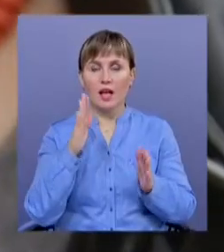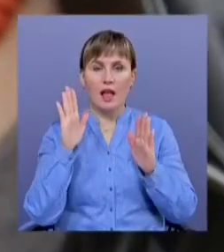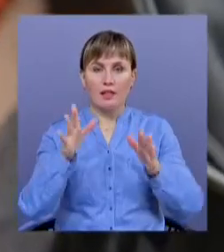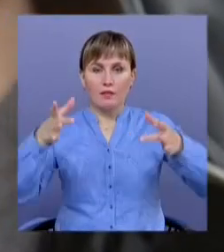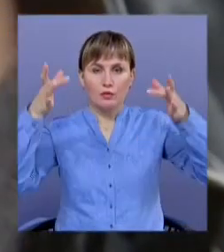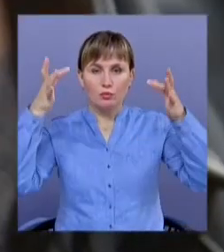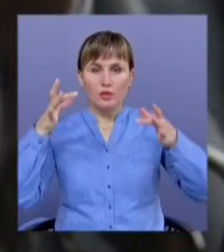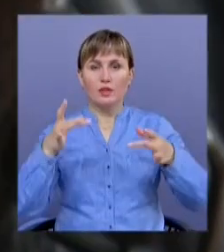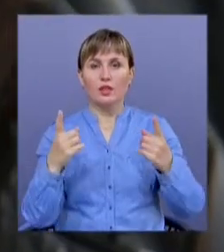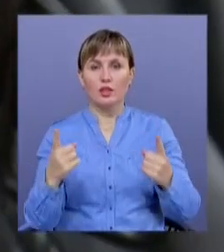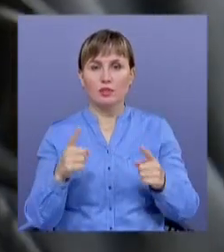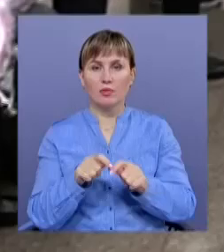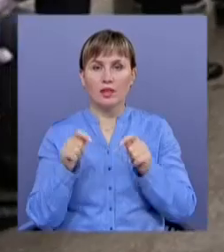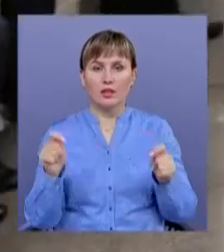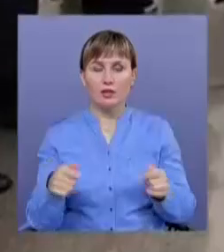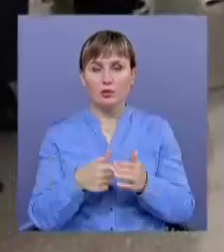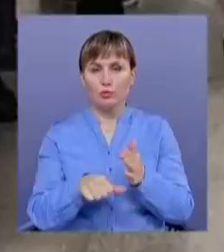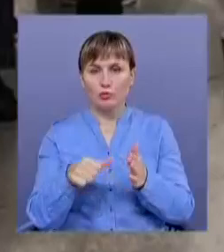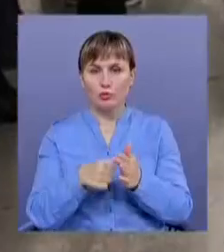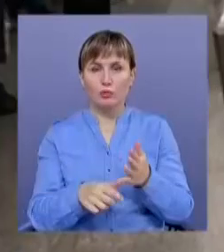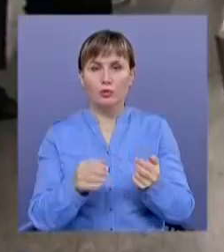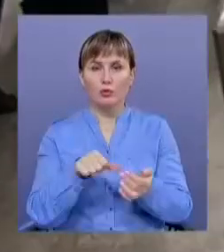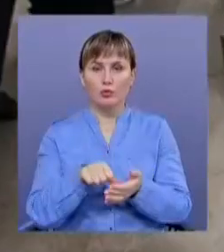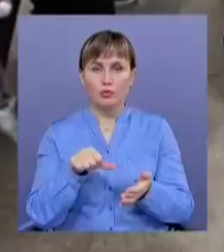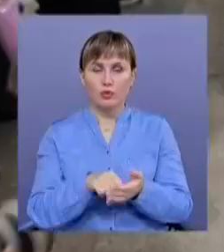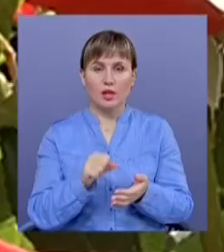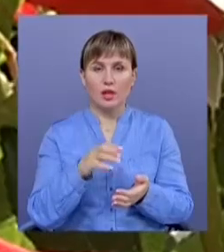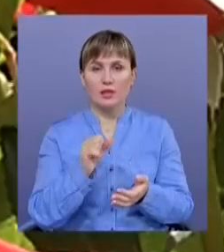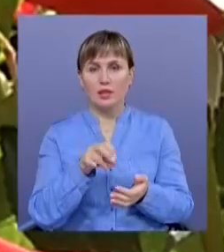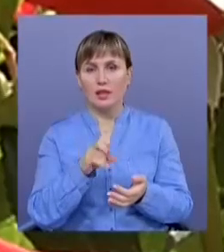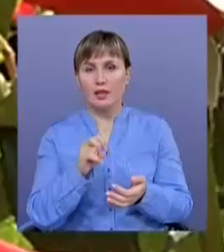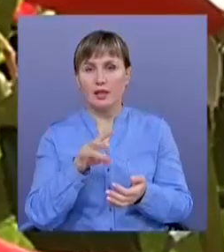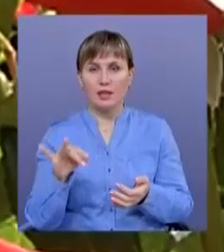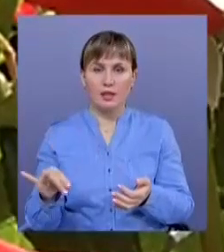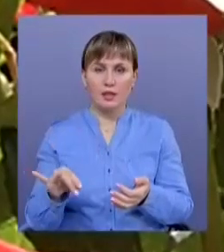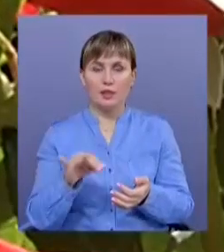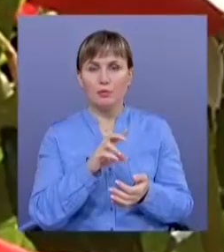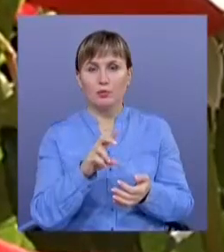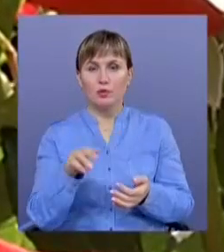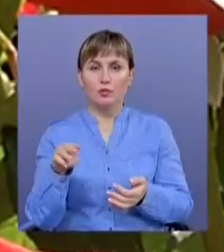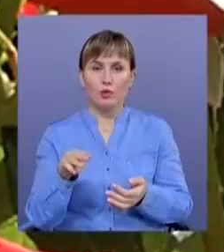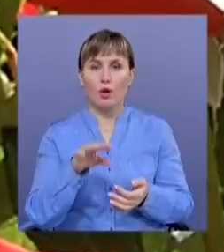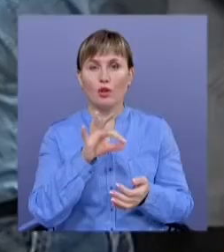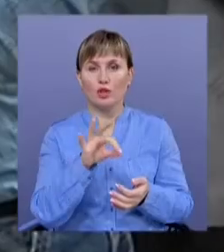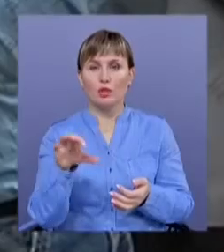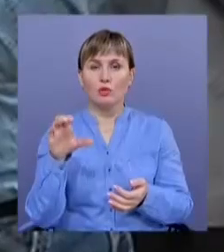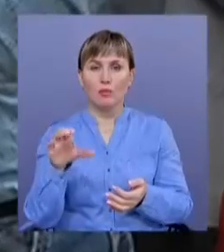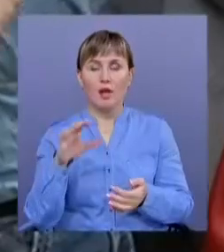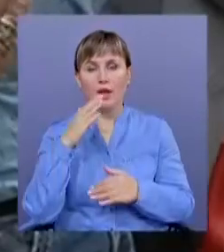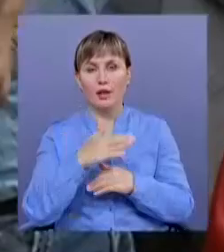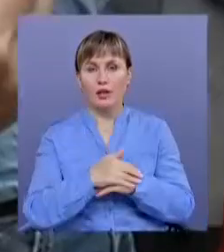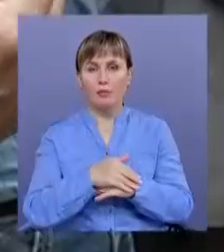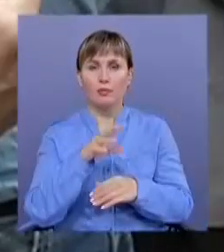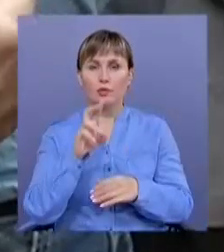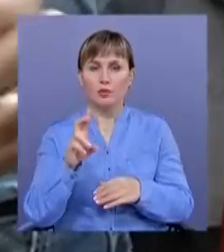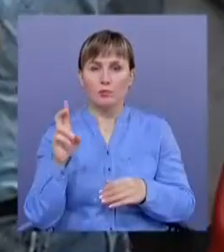тюбетейке». В торжественном открытии скульптуры приняли участие Асанали Ашимов, Бибигуль Тулегенова, Олжас Сулейменов. Аким города Бауыржан Байбек